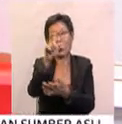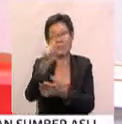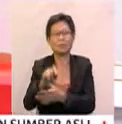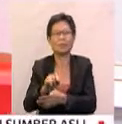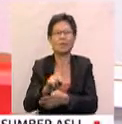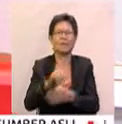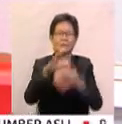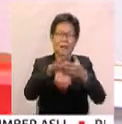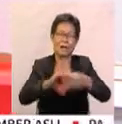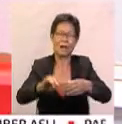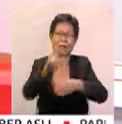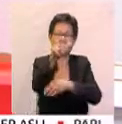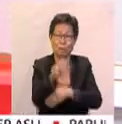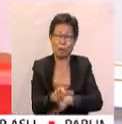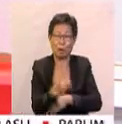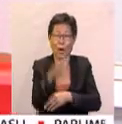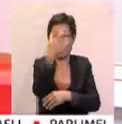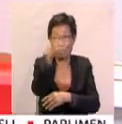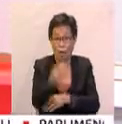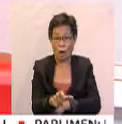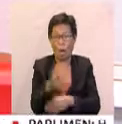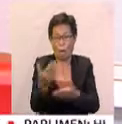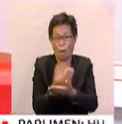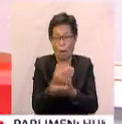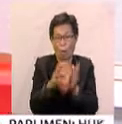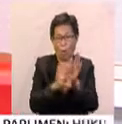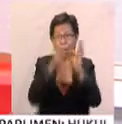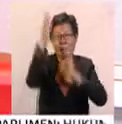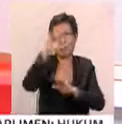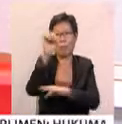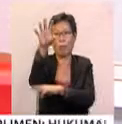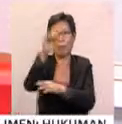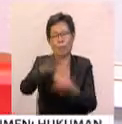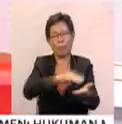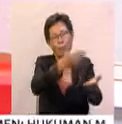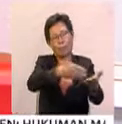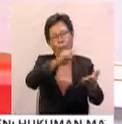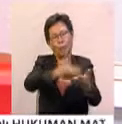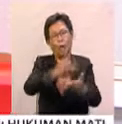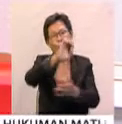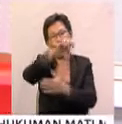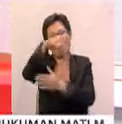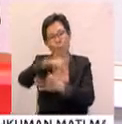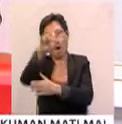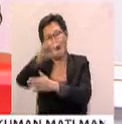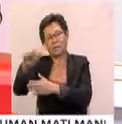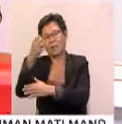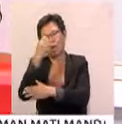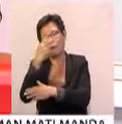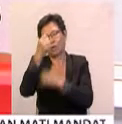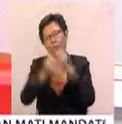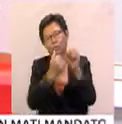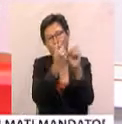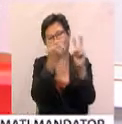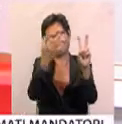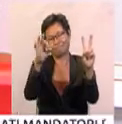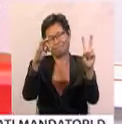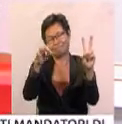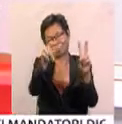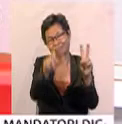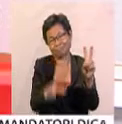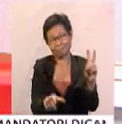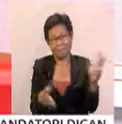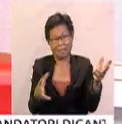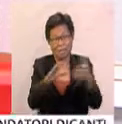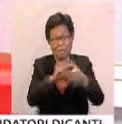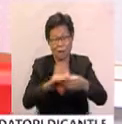pendatang baru Maria Afendi yang bakal mewakili negara ke Festival Muzik Pop Asia Hong Kong 2019. Nak tahu